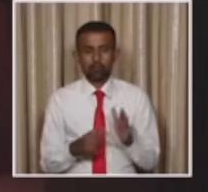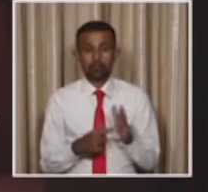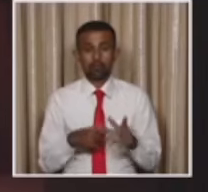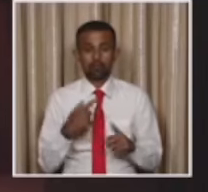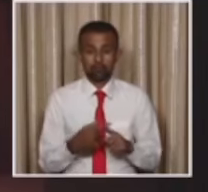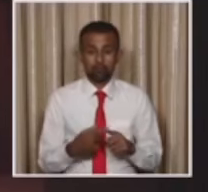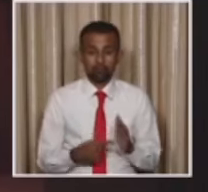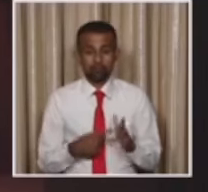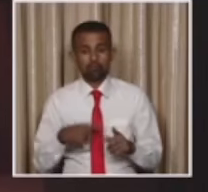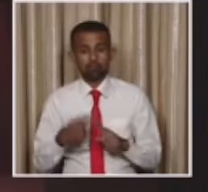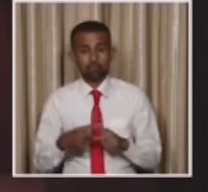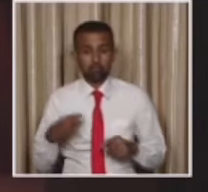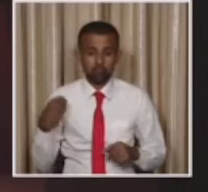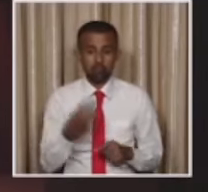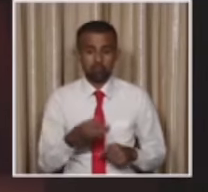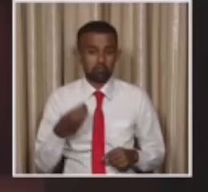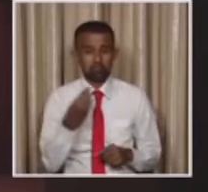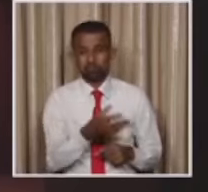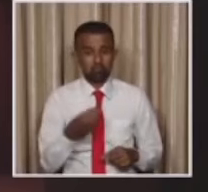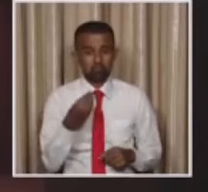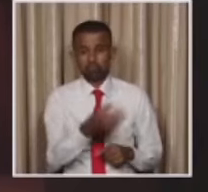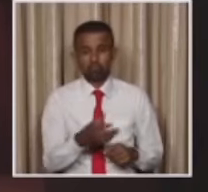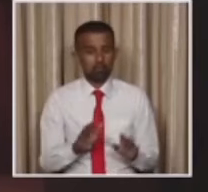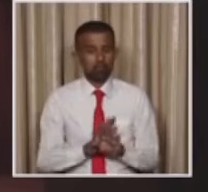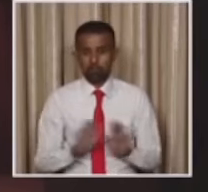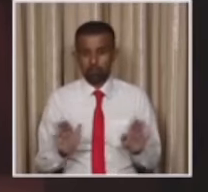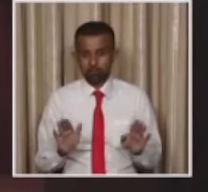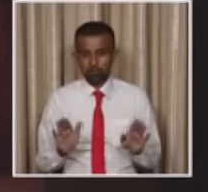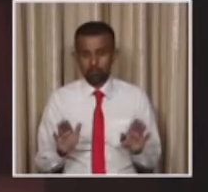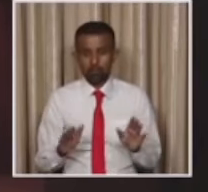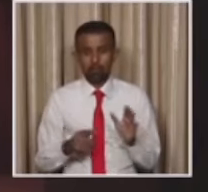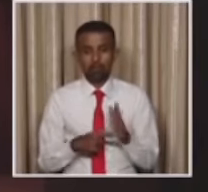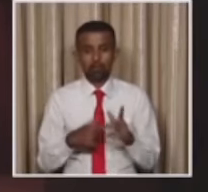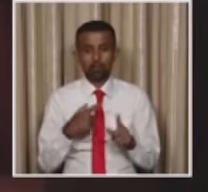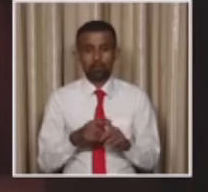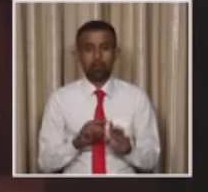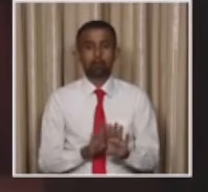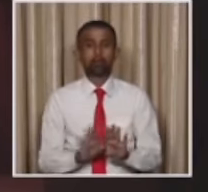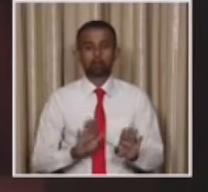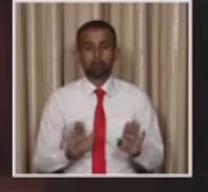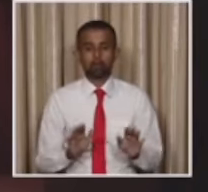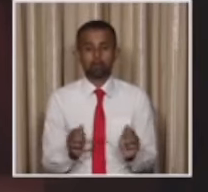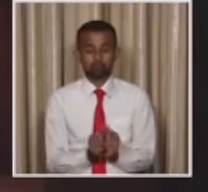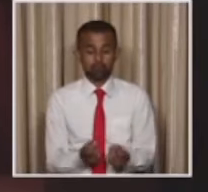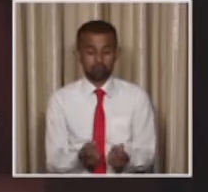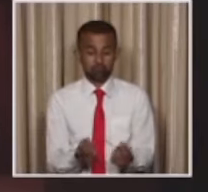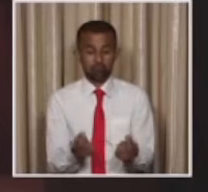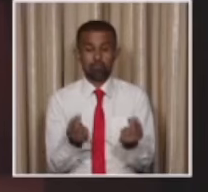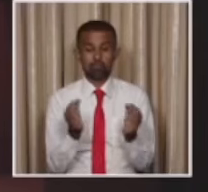බදු ගහලා බදු සුනාමියක් නිර්මාණය කරනවා වෙනුවට බදු පරිපාලනය කාර්යක්ෂම